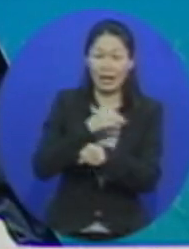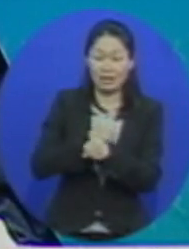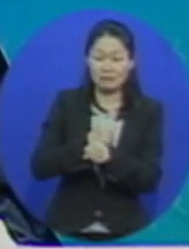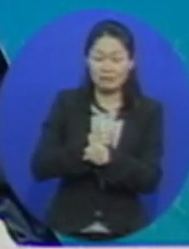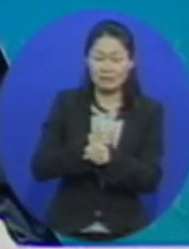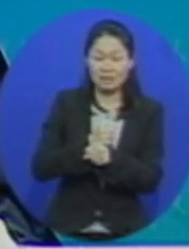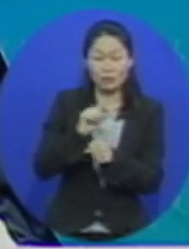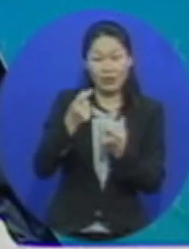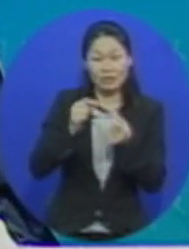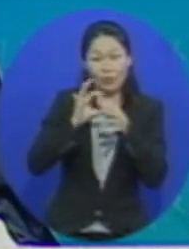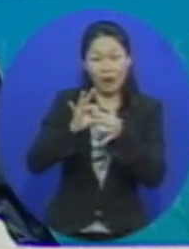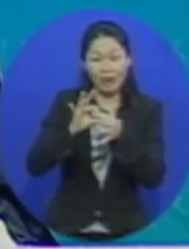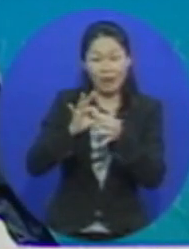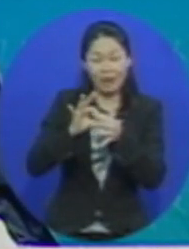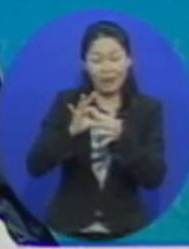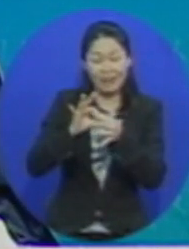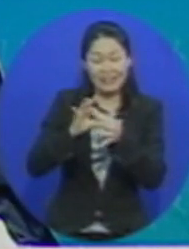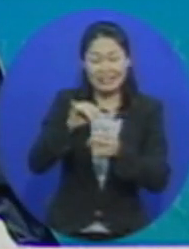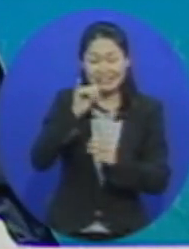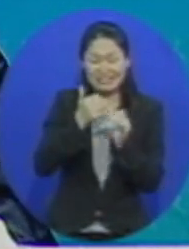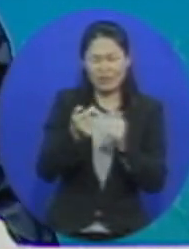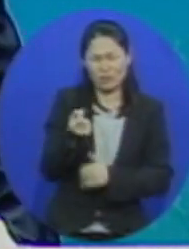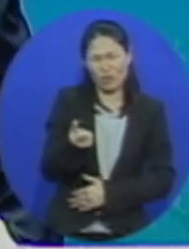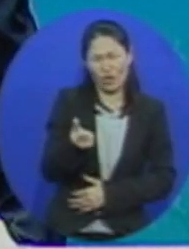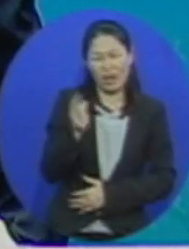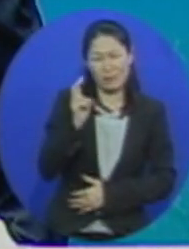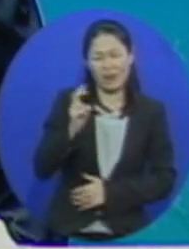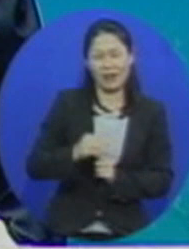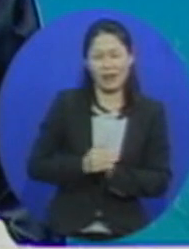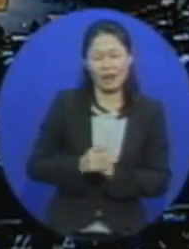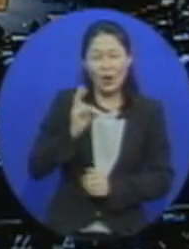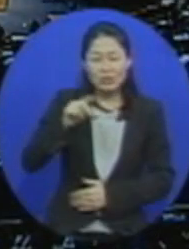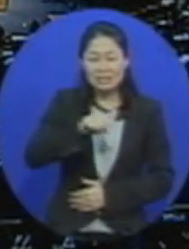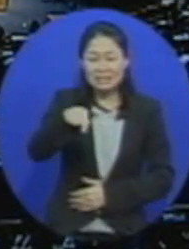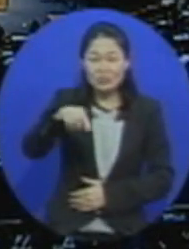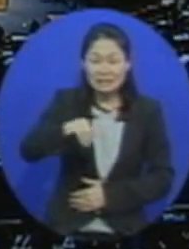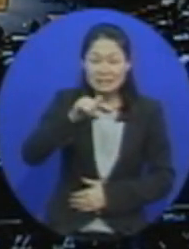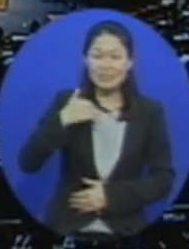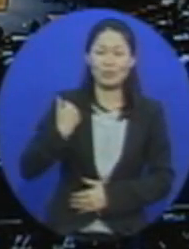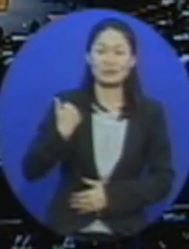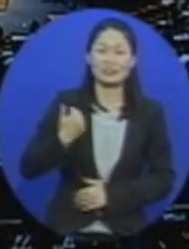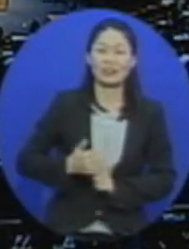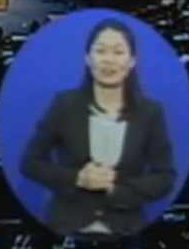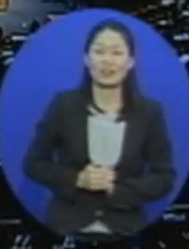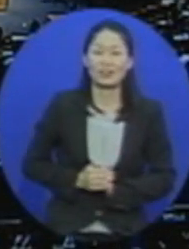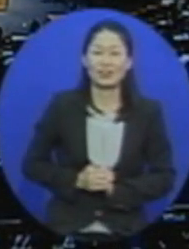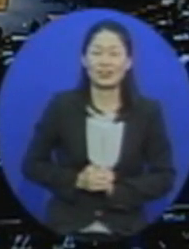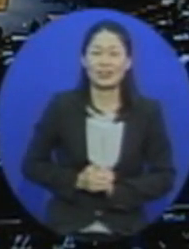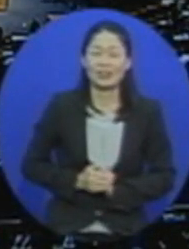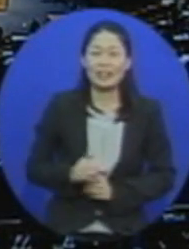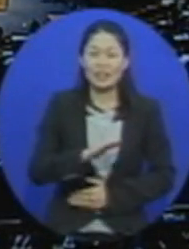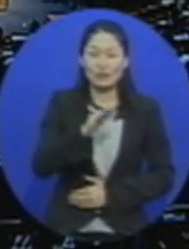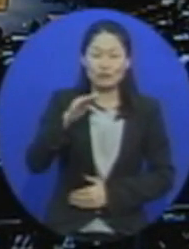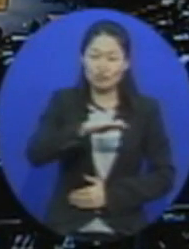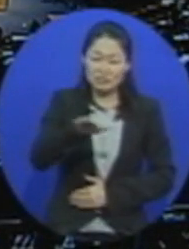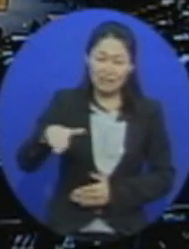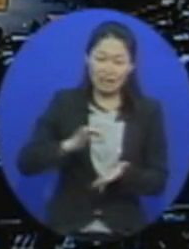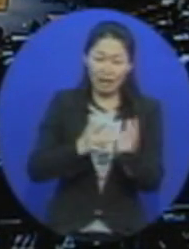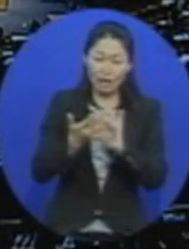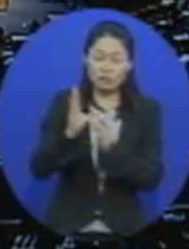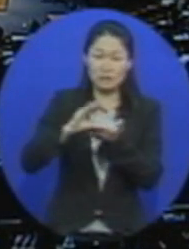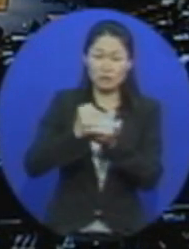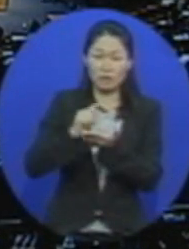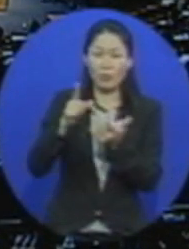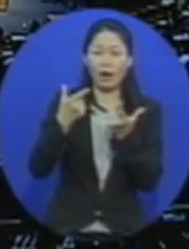아는 사람은 굉장히 적을 거예요 혹시 있는지 모르겠습니다 우리가 예수 그리스도 이렇게